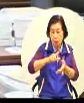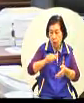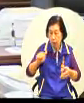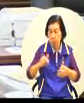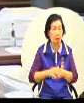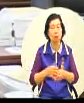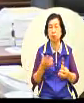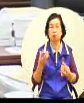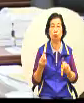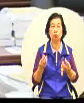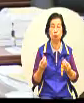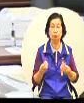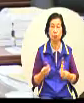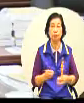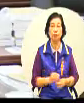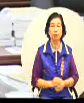那